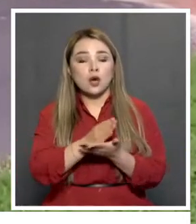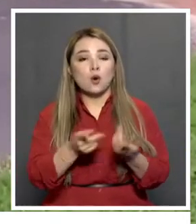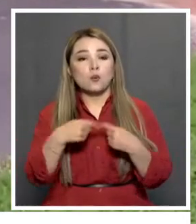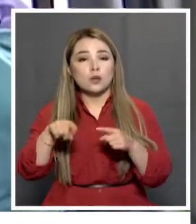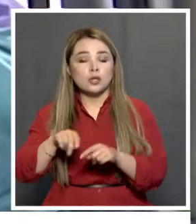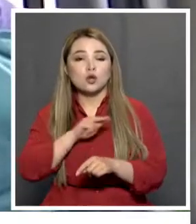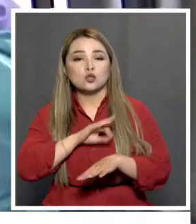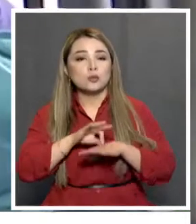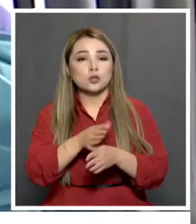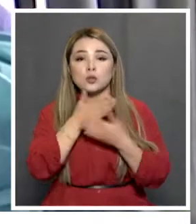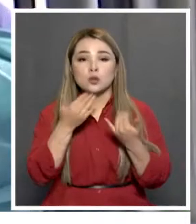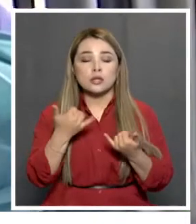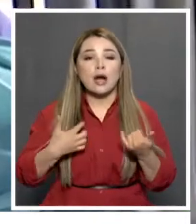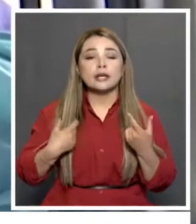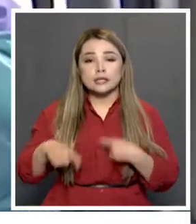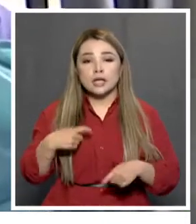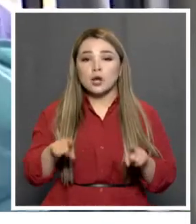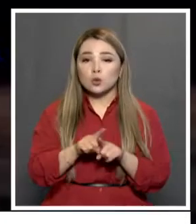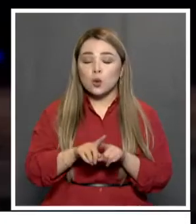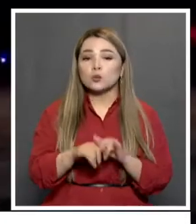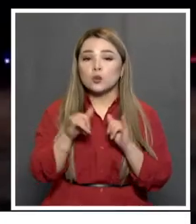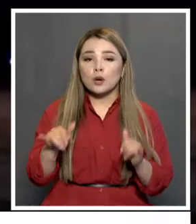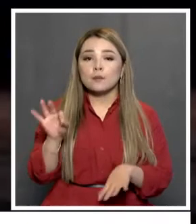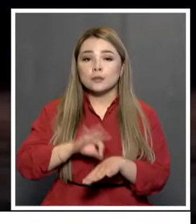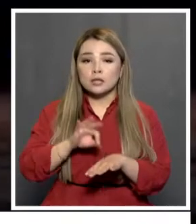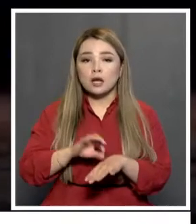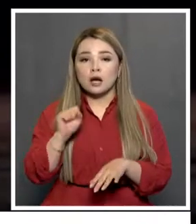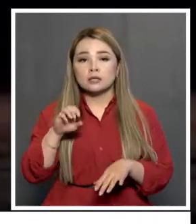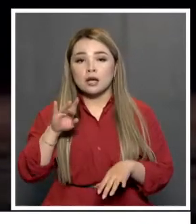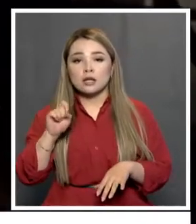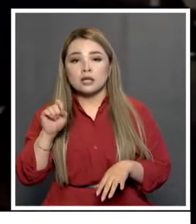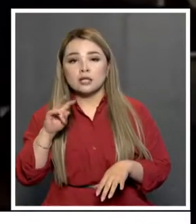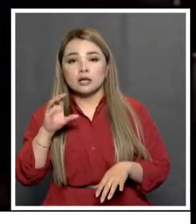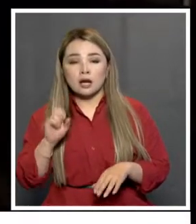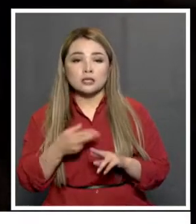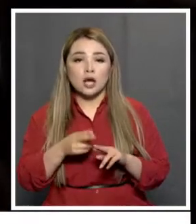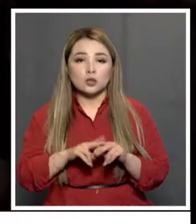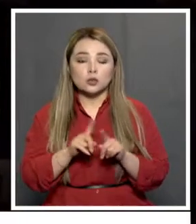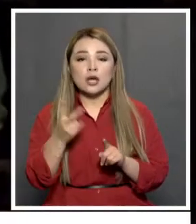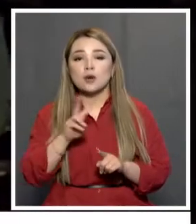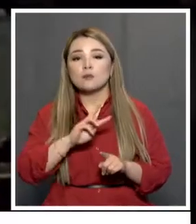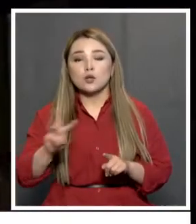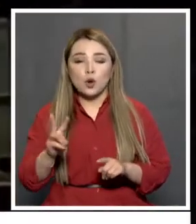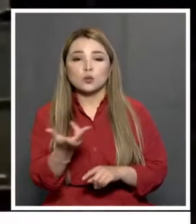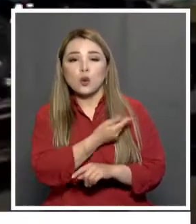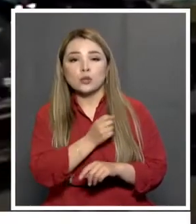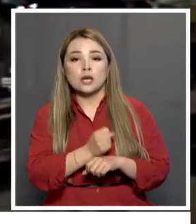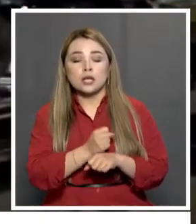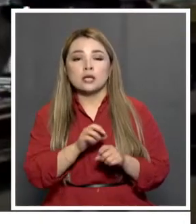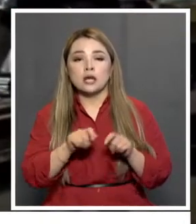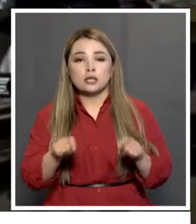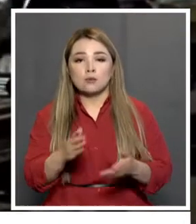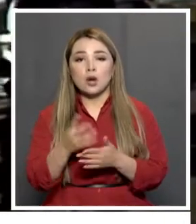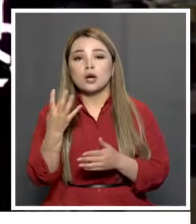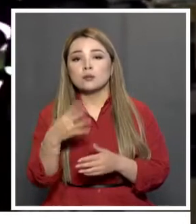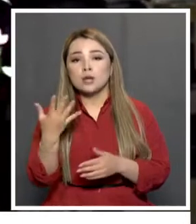істемей. Аргентина өршіп тұрған дертпен күресу мақсатында AstraZeneca вакцинасының 2 миллион дозасын алды. Елдегі 45 миллион тұрғынның